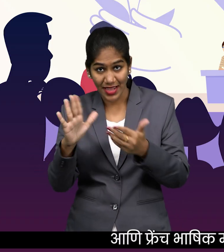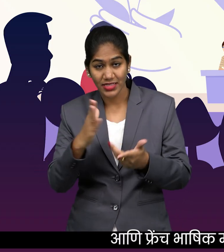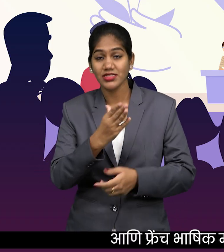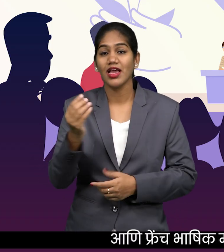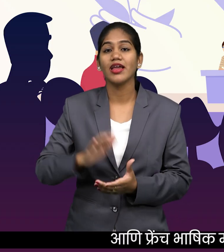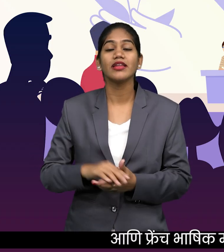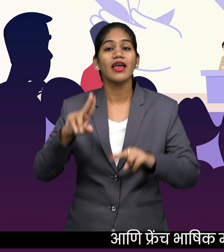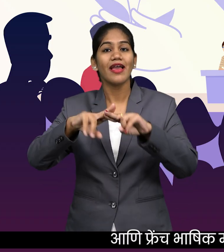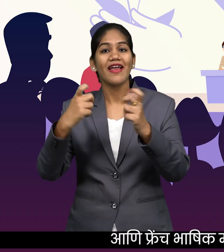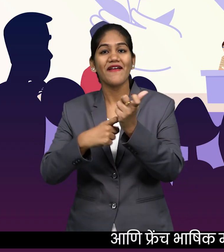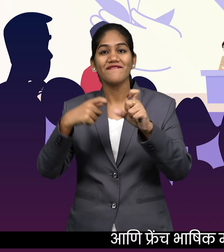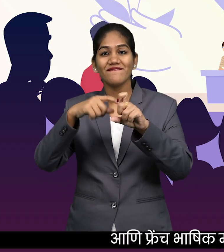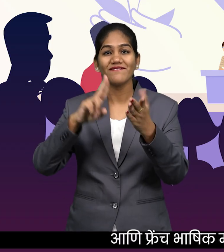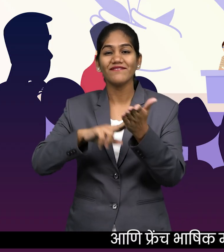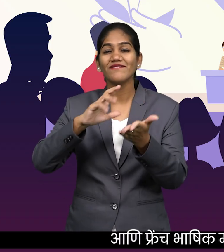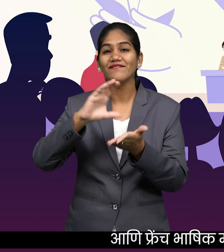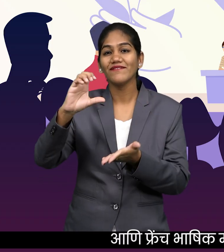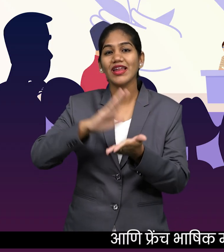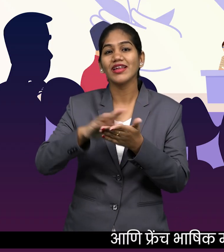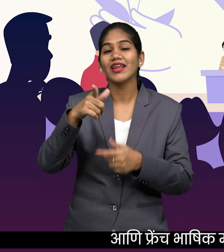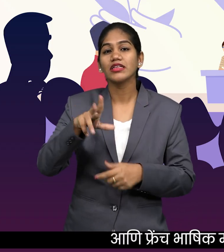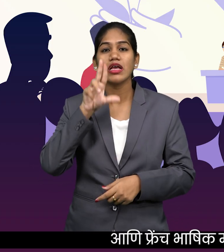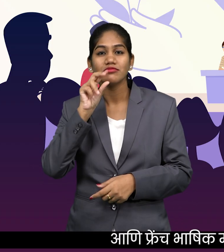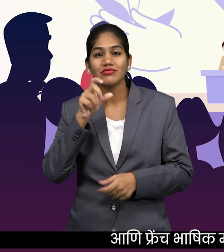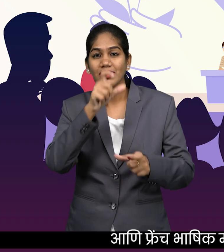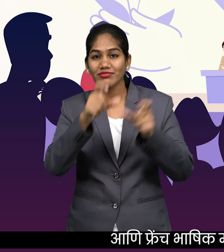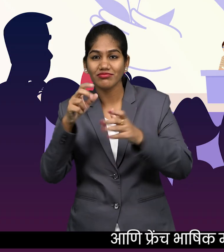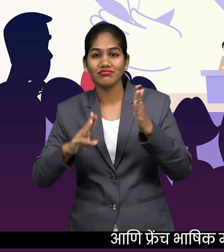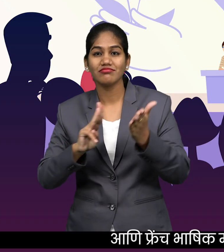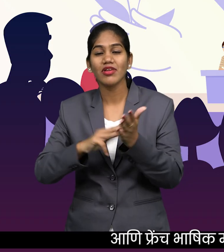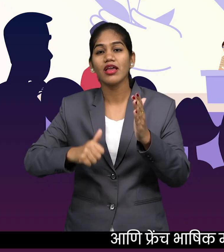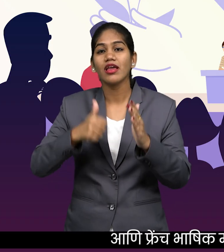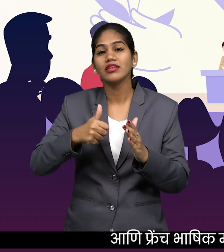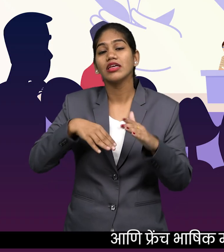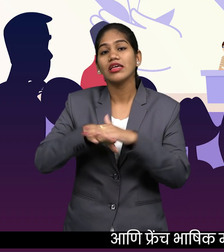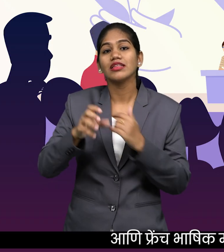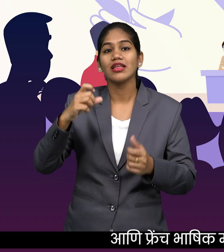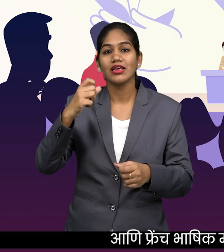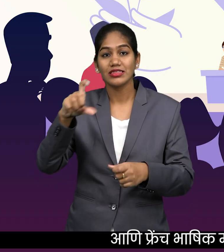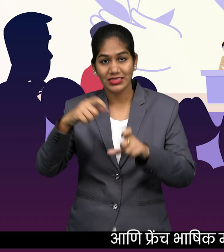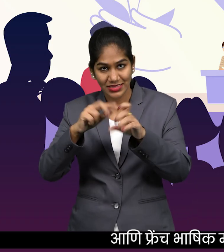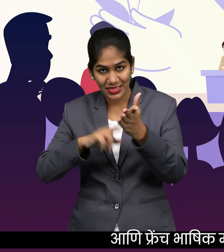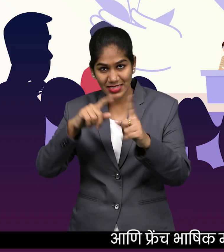आणि फ्रेंच भाषिक मंत्र्याचे समान संख्या सुनिश्चित करते